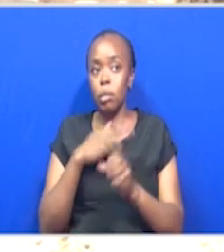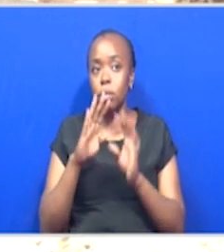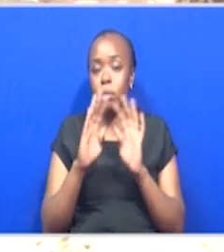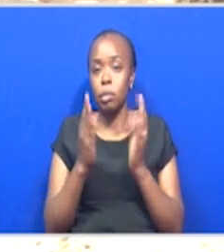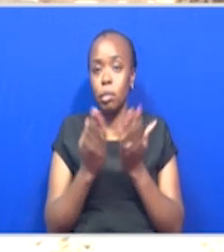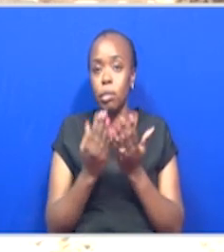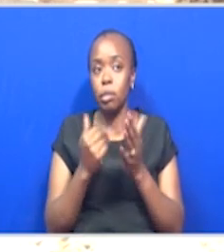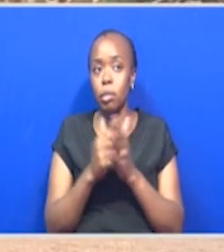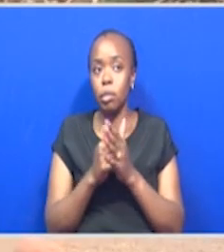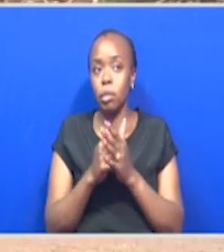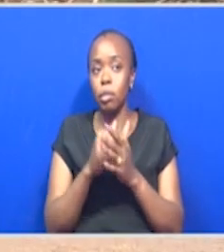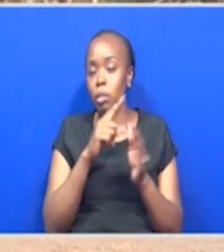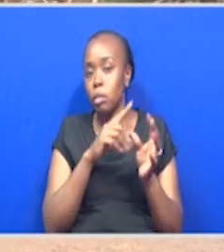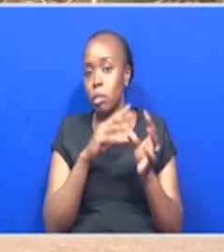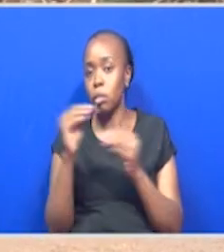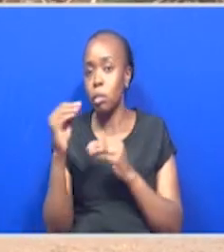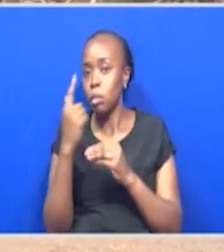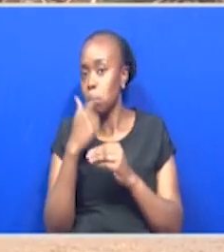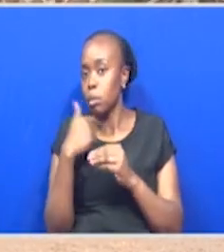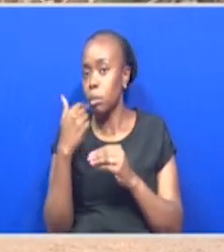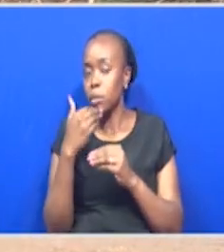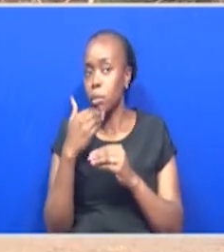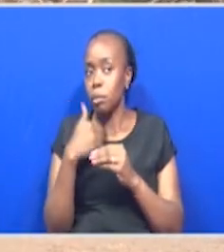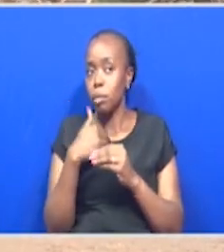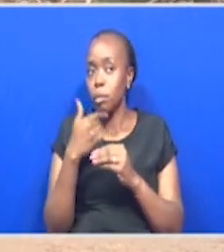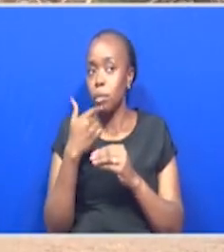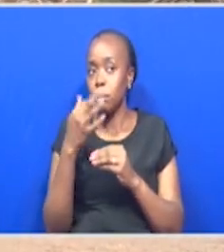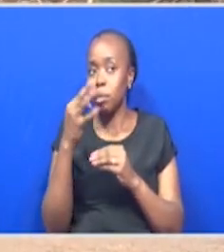na my uniform. Wale walikuwa wakombwa,